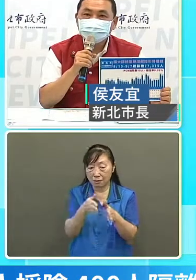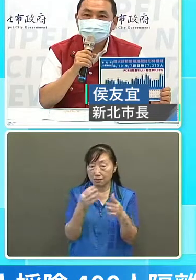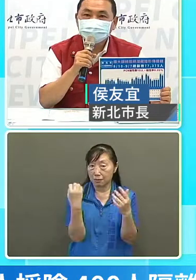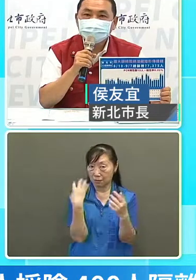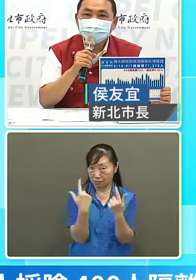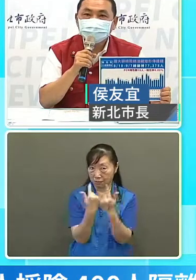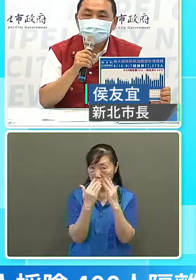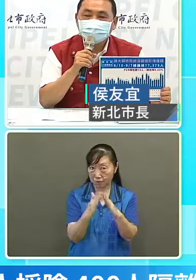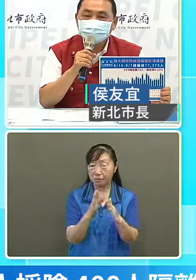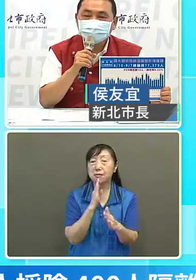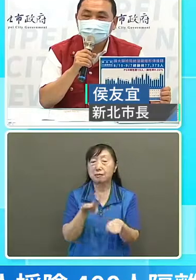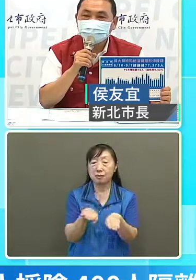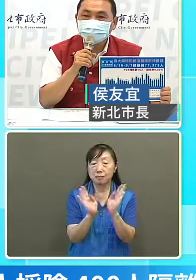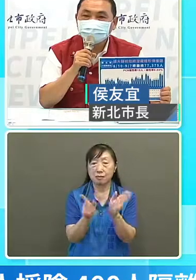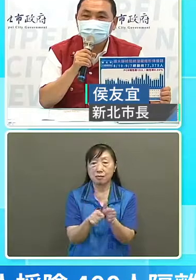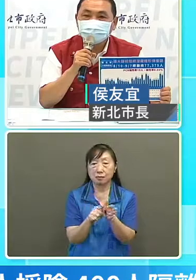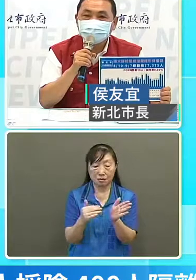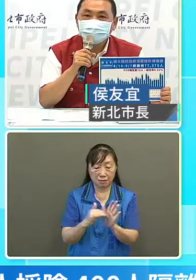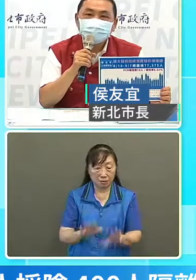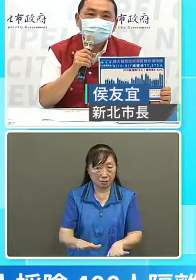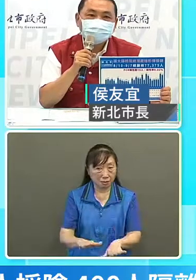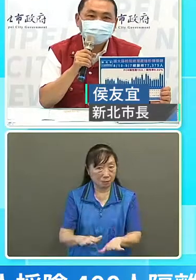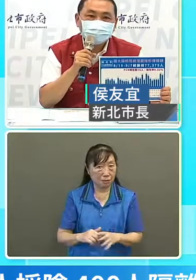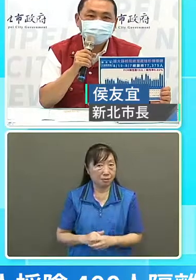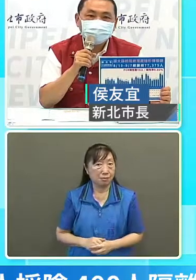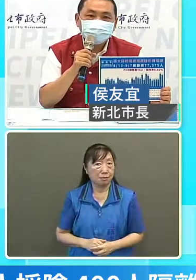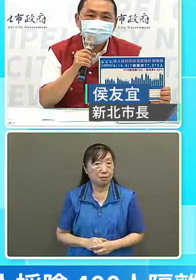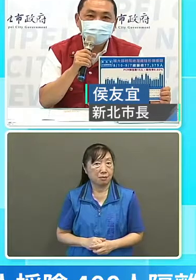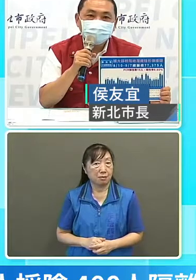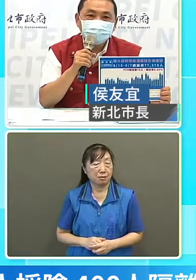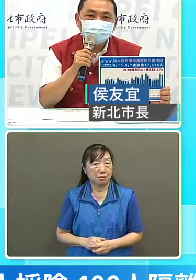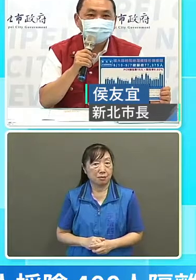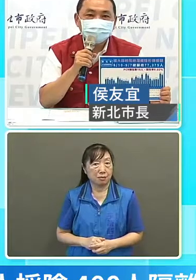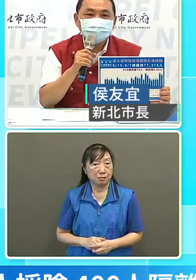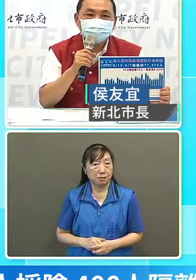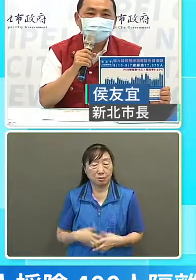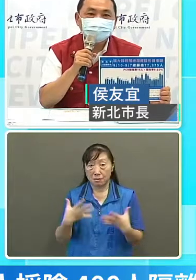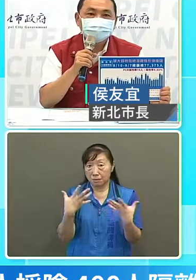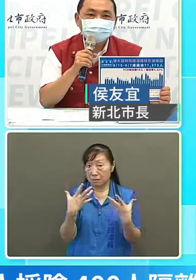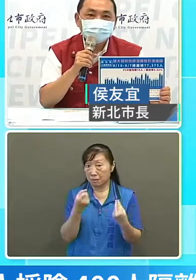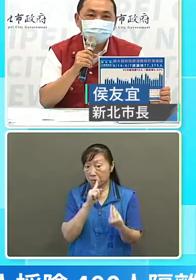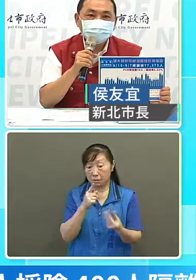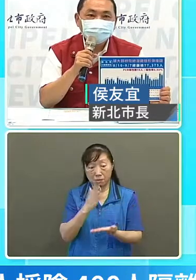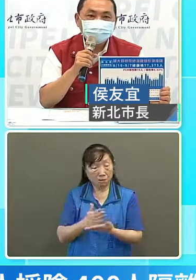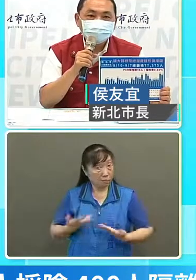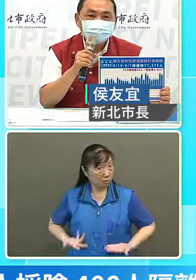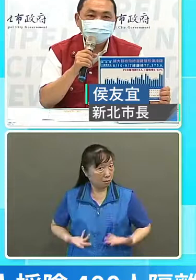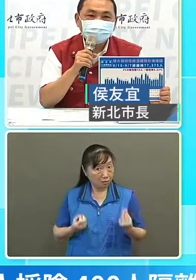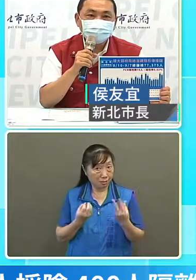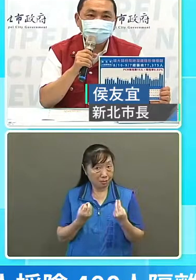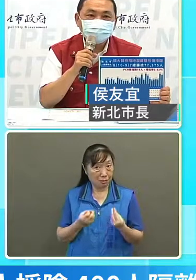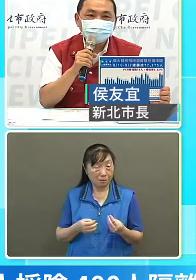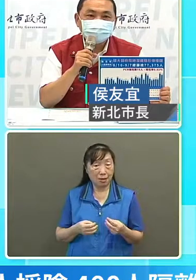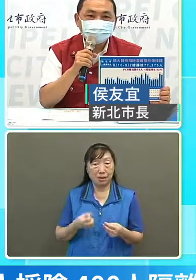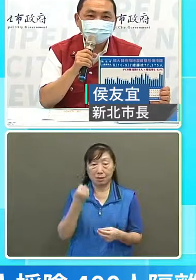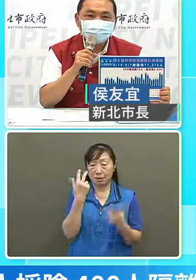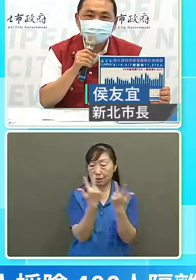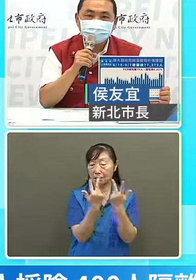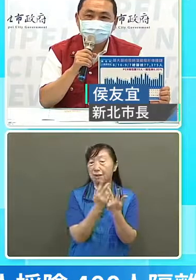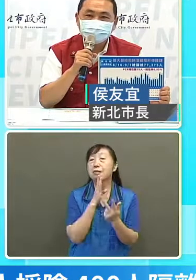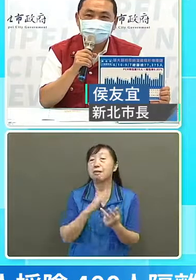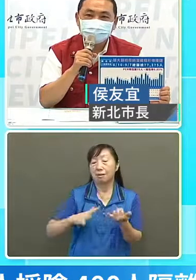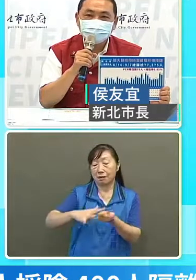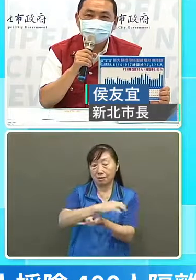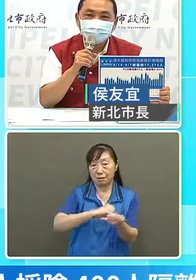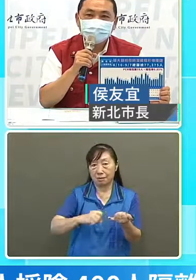来说，从一开始到现在都没有停歇。新北市是全国筛检站